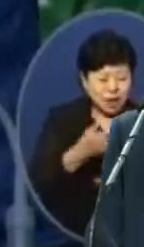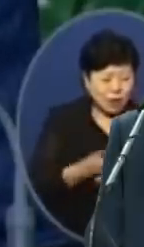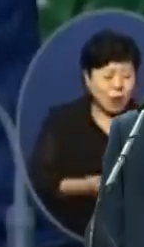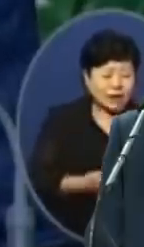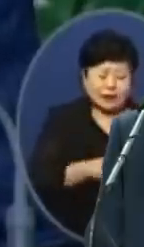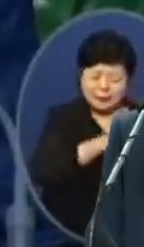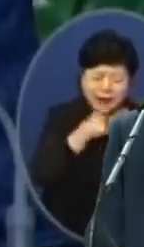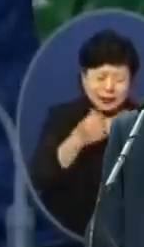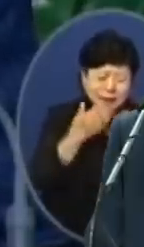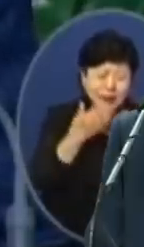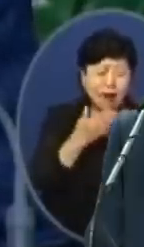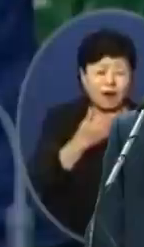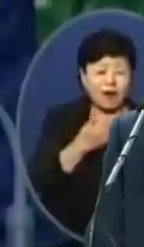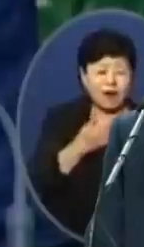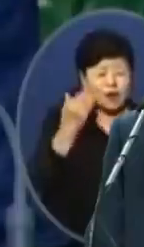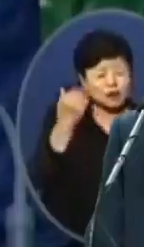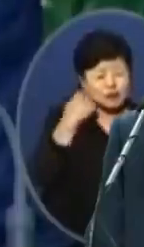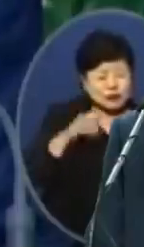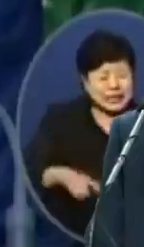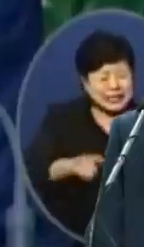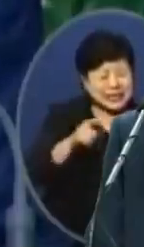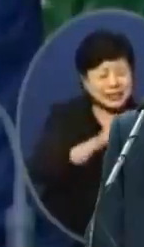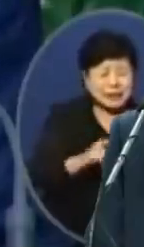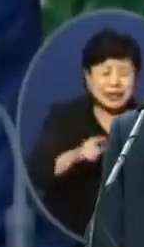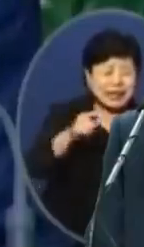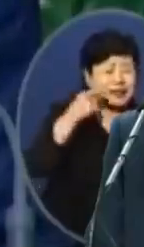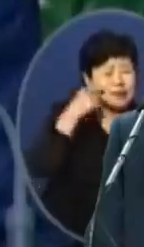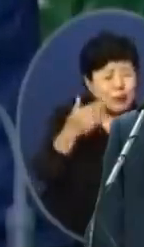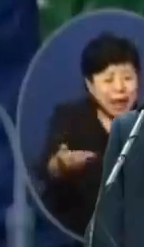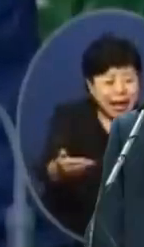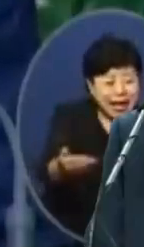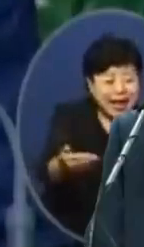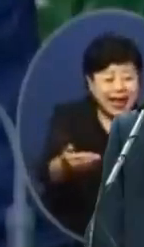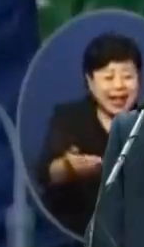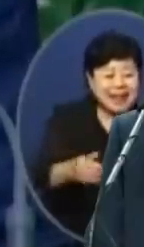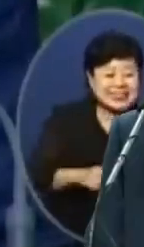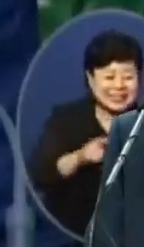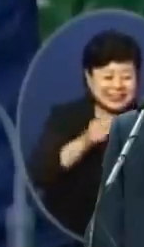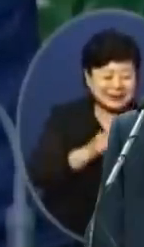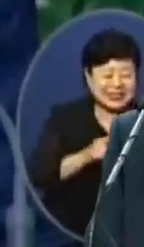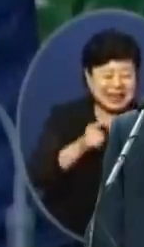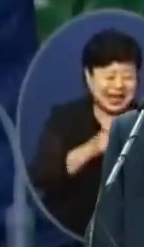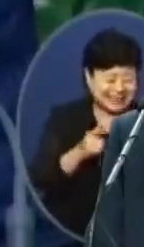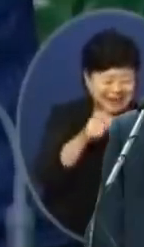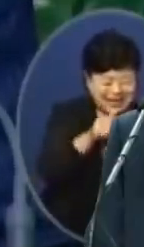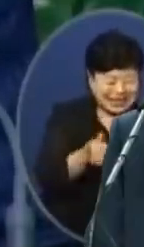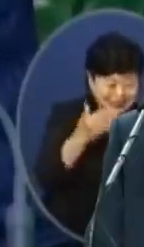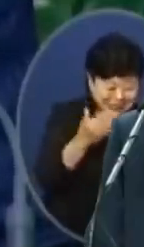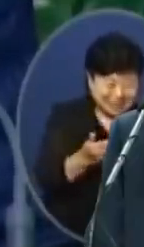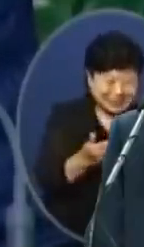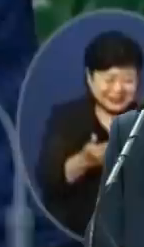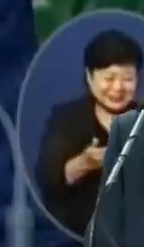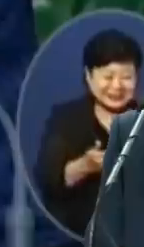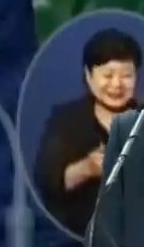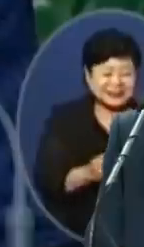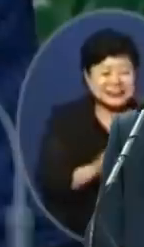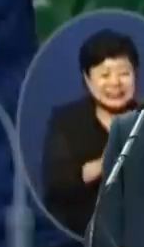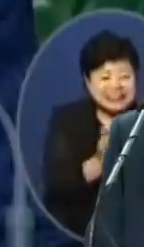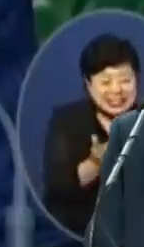먹고 오늘 누구 생일인지 특별한 날이냐고 묻습니다. 생일과 특별한 날이 아니라 하나님이